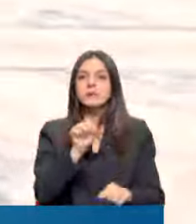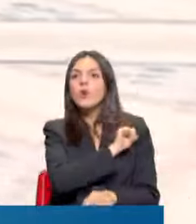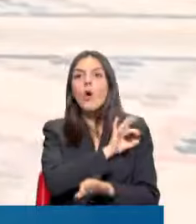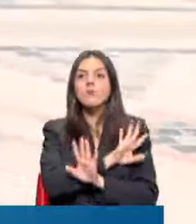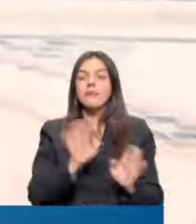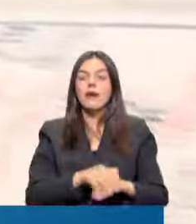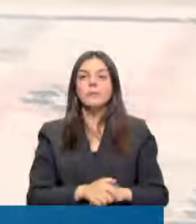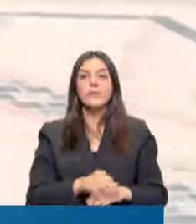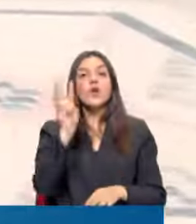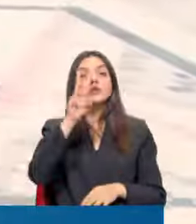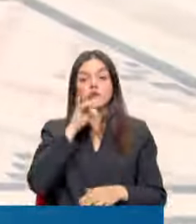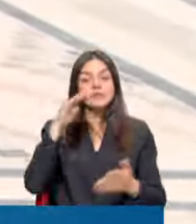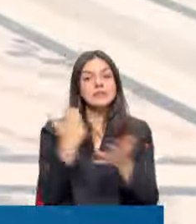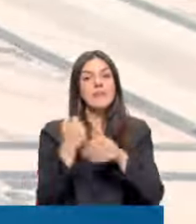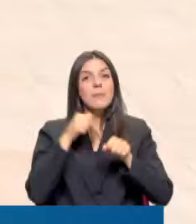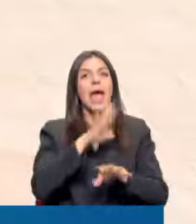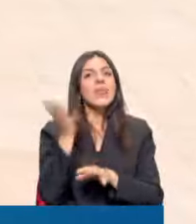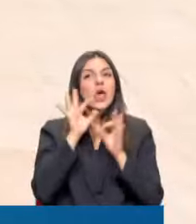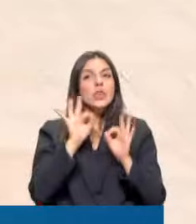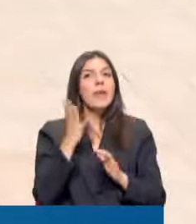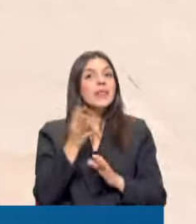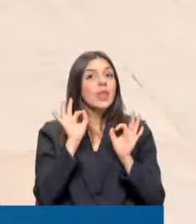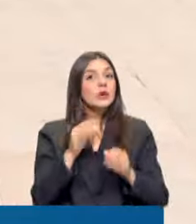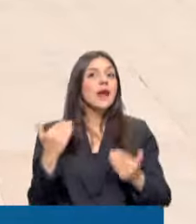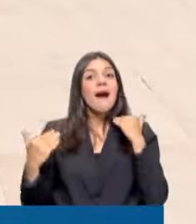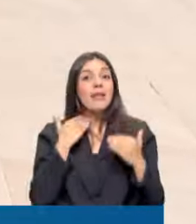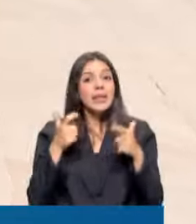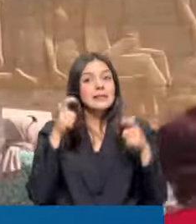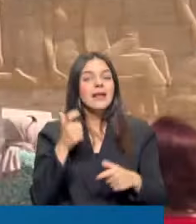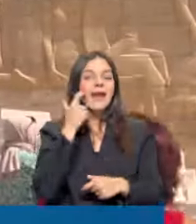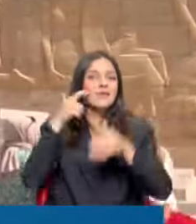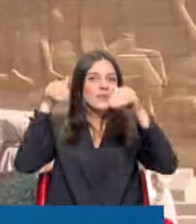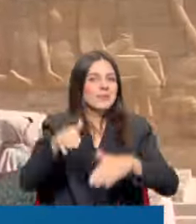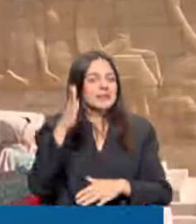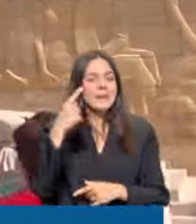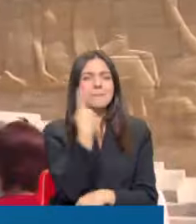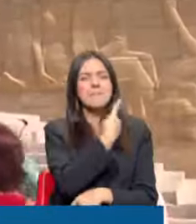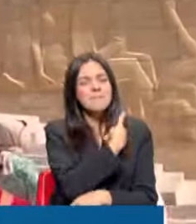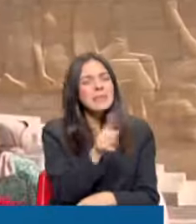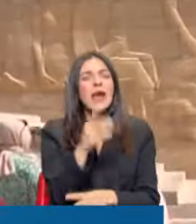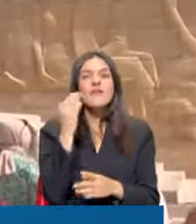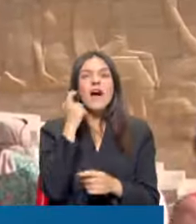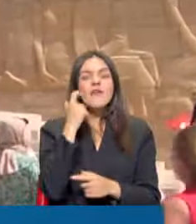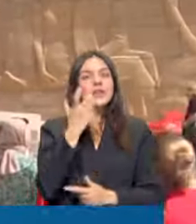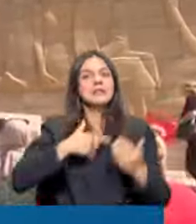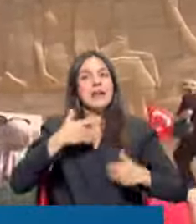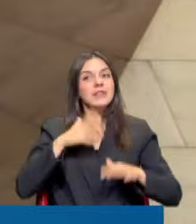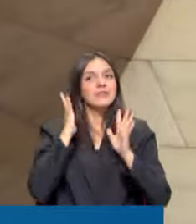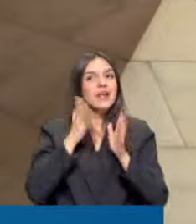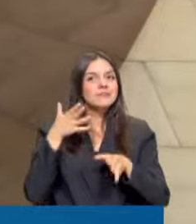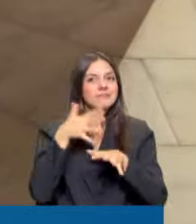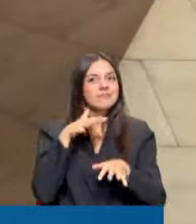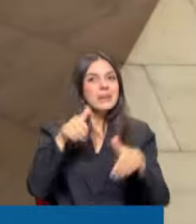korkmadan. 30 Ağustos Zafer Bayramı'nda en önemli ve en özel adreste Anıtkabir'de. Binlerce Atatürk sevdalısı avluyu doldu taşırdı. Mozele